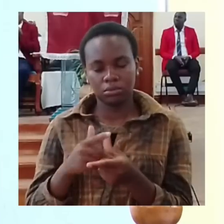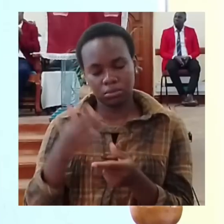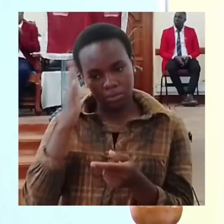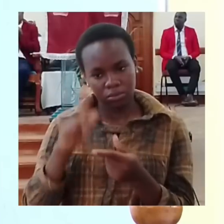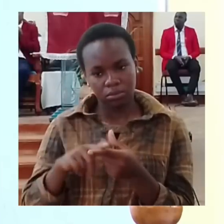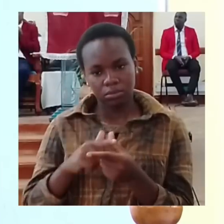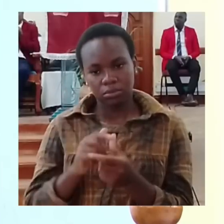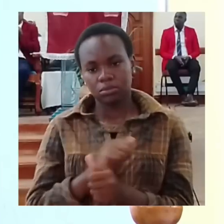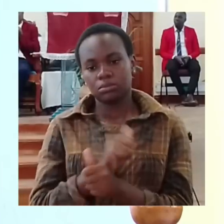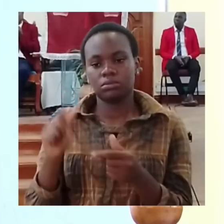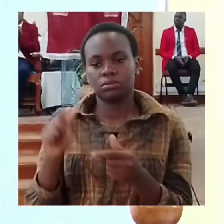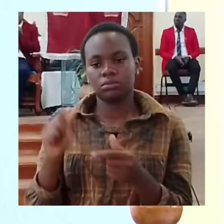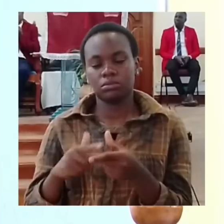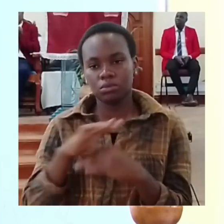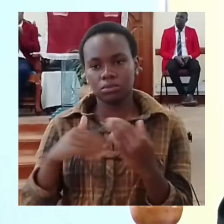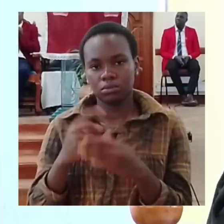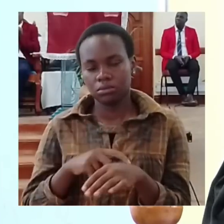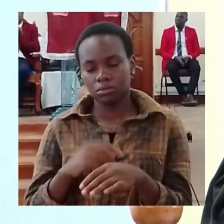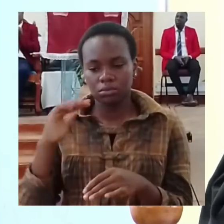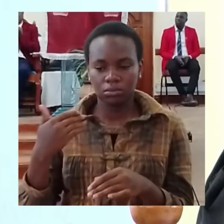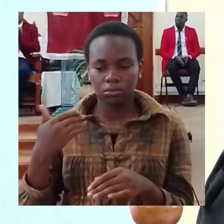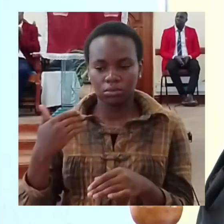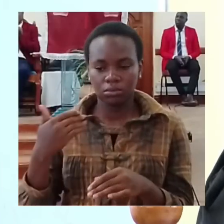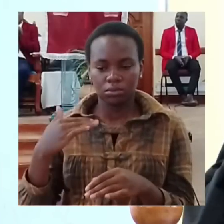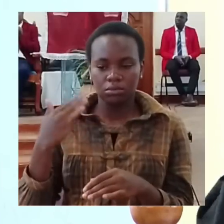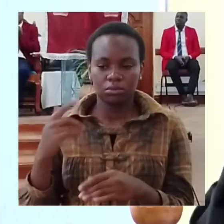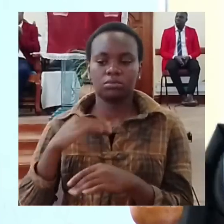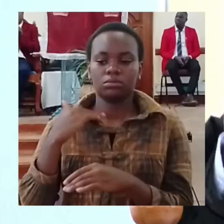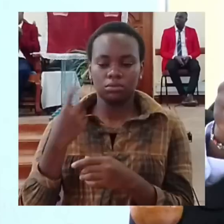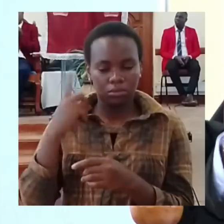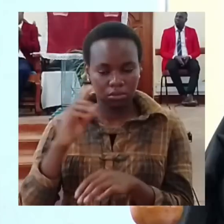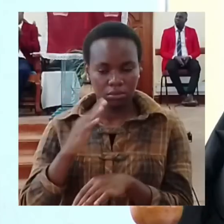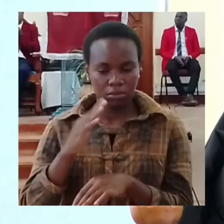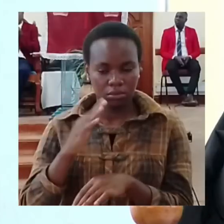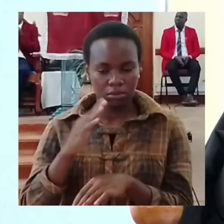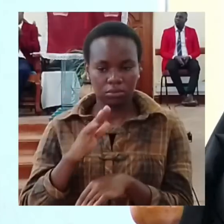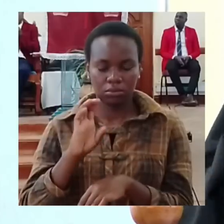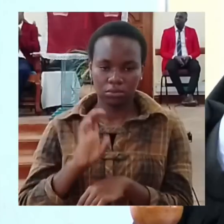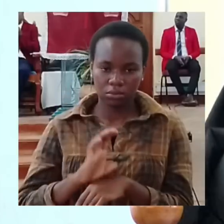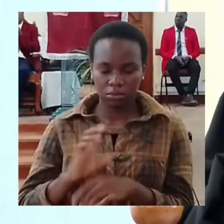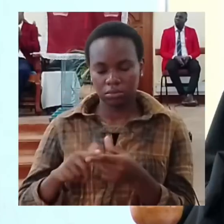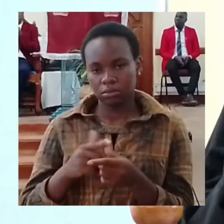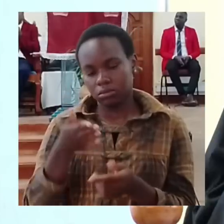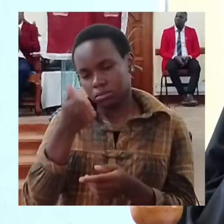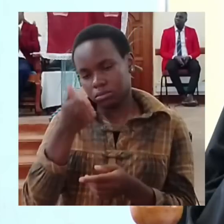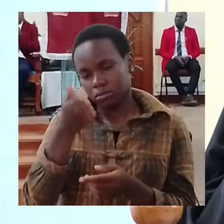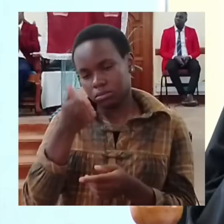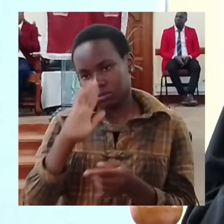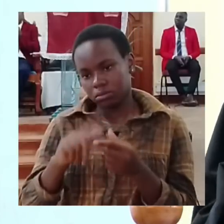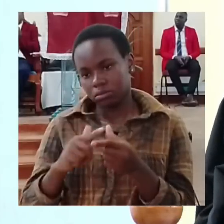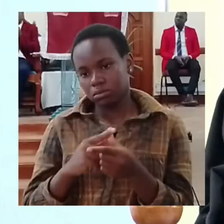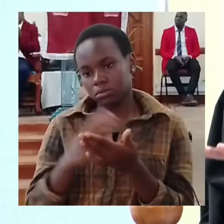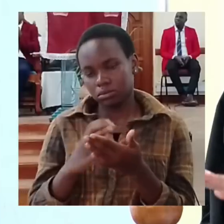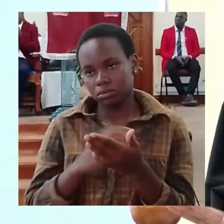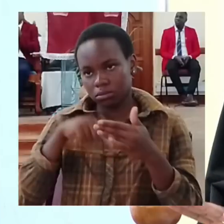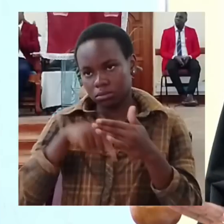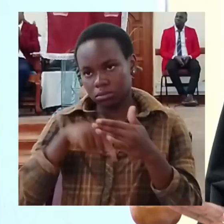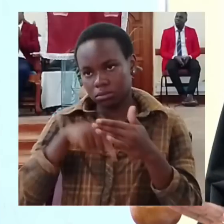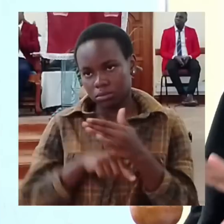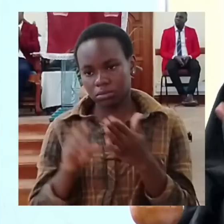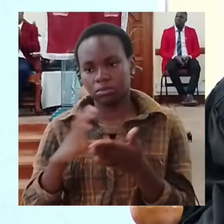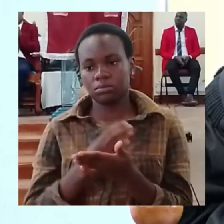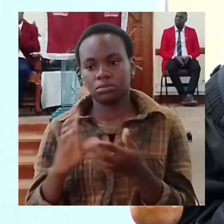atĩa. Be available for God. Kwaya ko nĩ ũronete kũina wega, be there, uga nĩ ngwenda kũingĩra kwaya